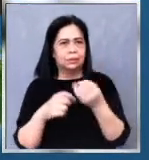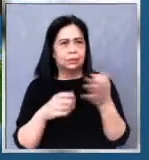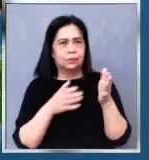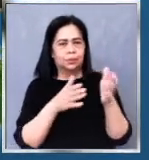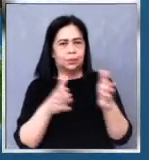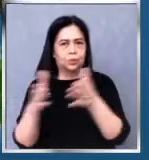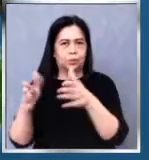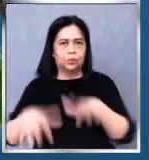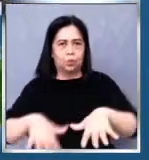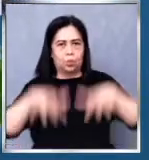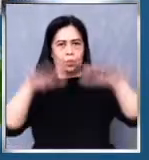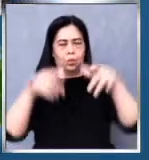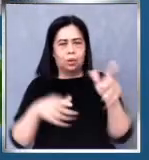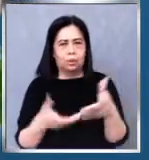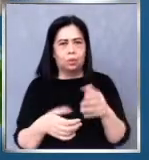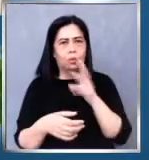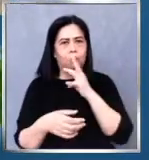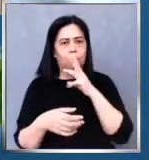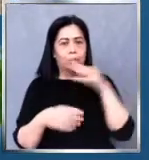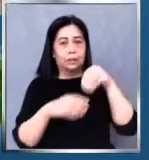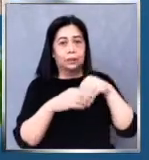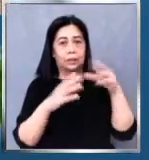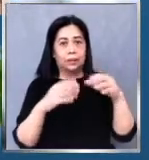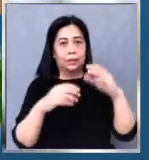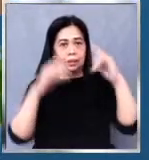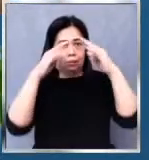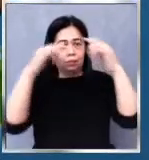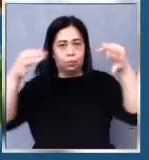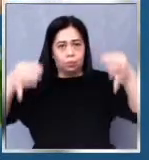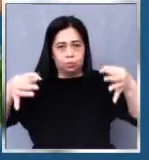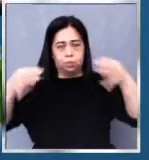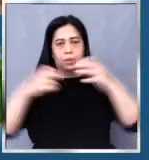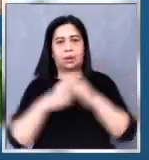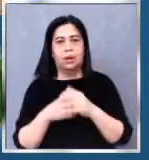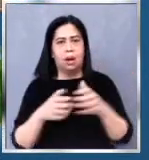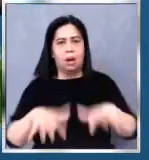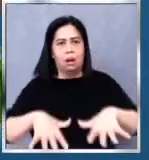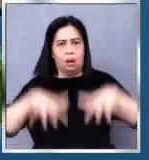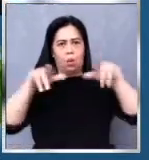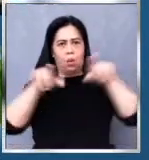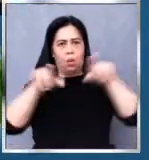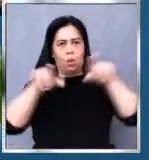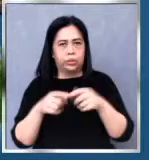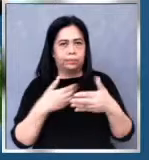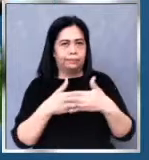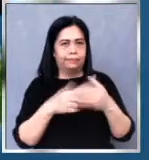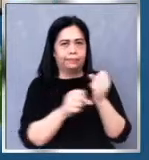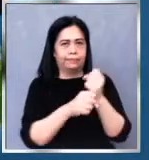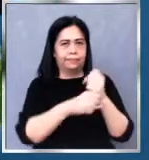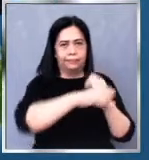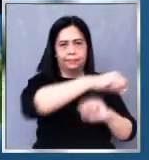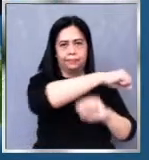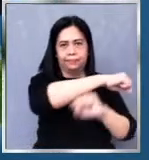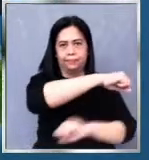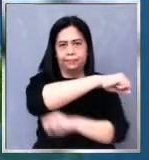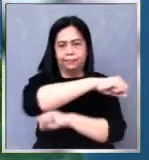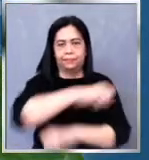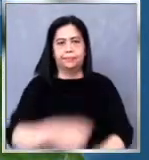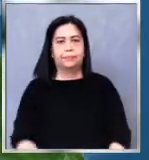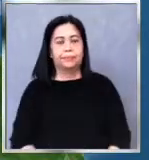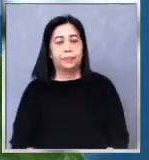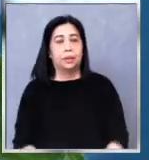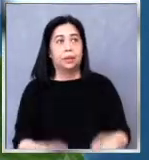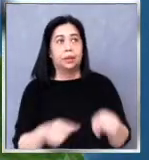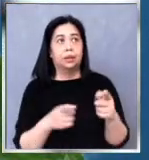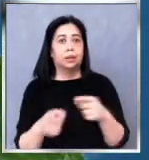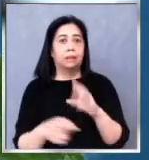ilog naman ang loob ng isang covered court. Malakas din ang agos ng tubig malapit sa ginagawang tulay. Habang sa Bagasbas